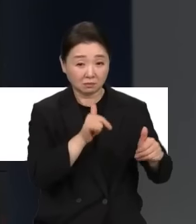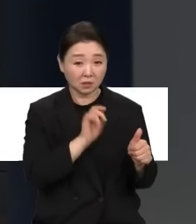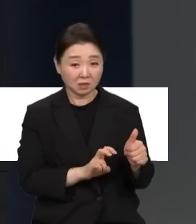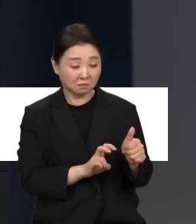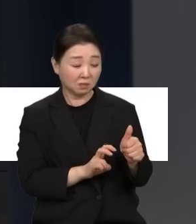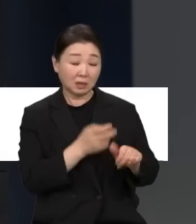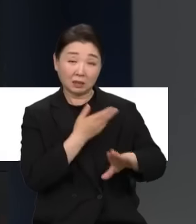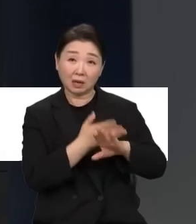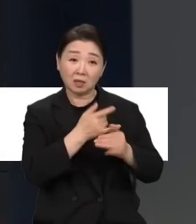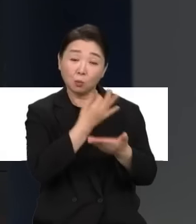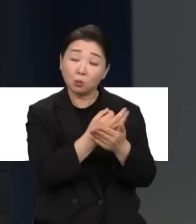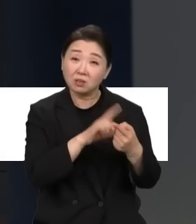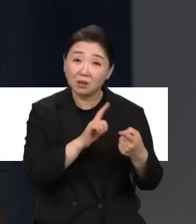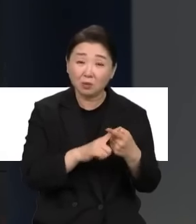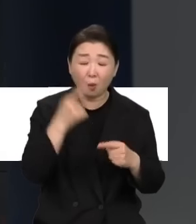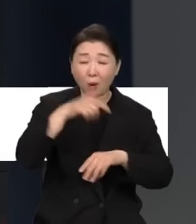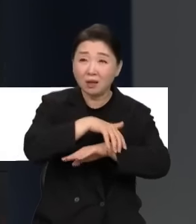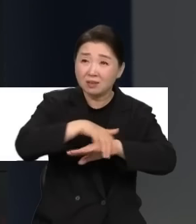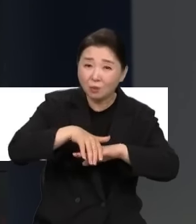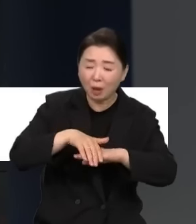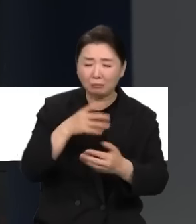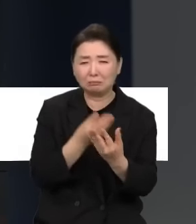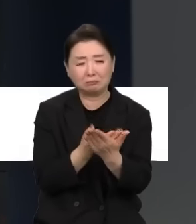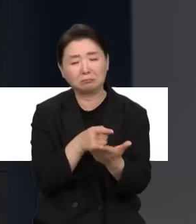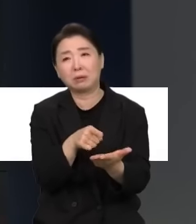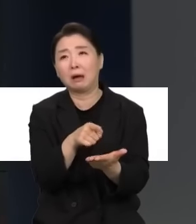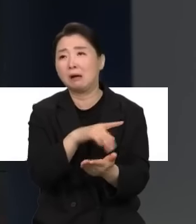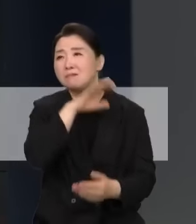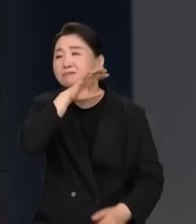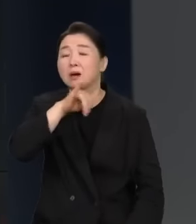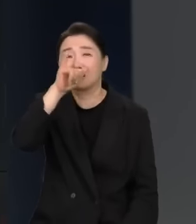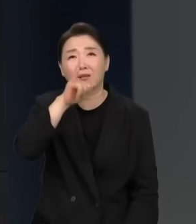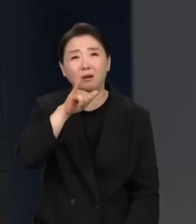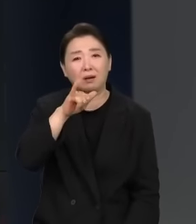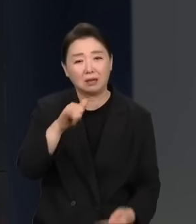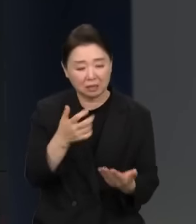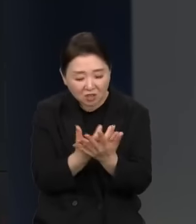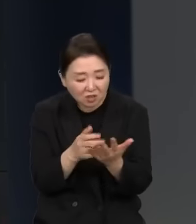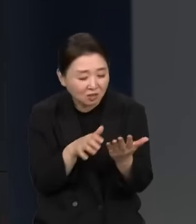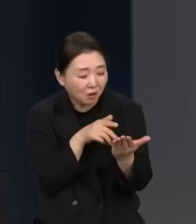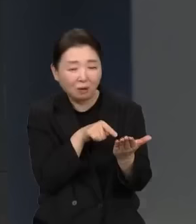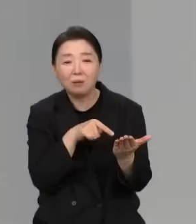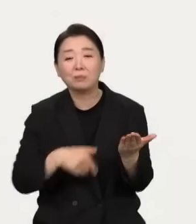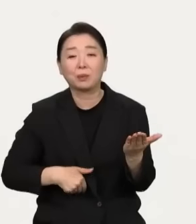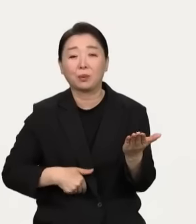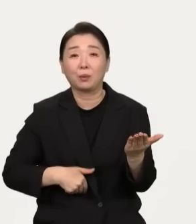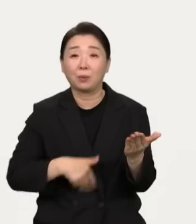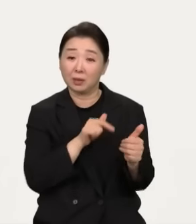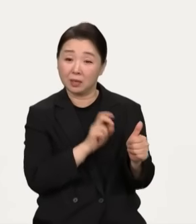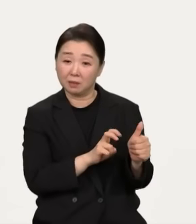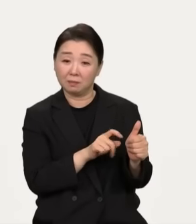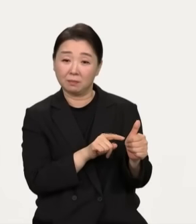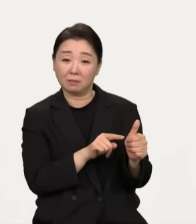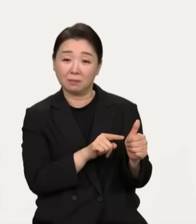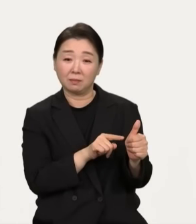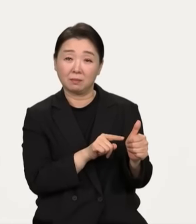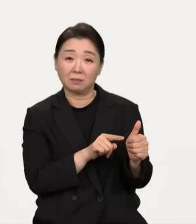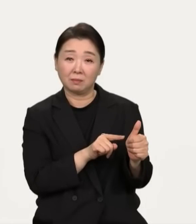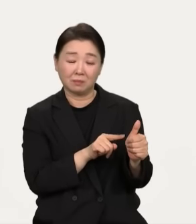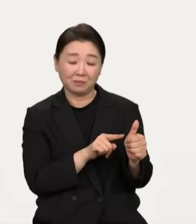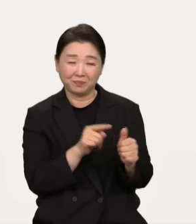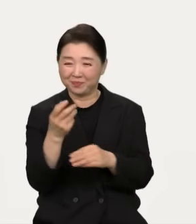남의 녹취를 가지고 이런 기획서를 주장하려면 근거가 좀 더 필요해 보입니다네 그리고 또 임전 사단장 또 그